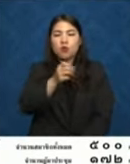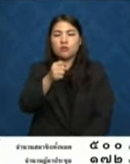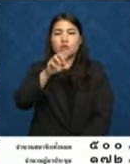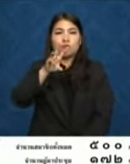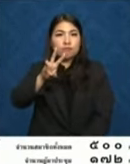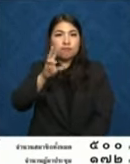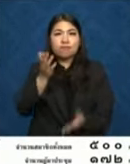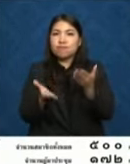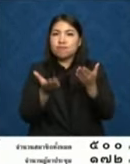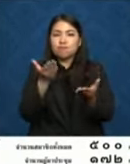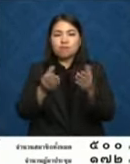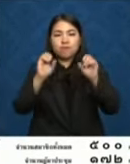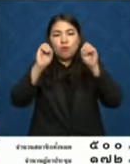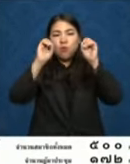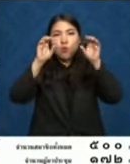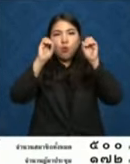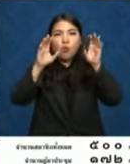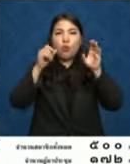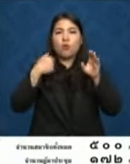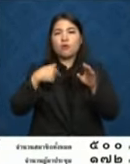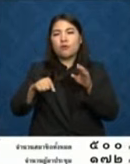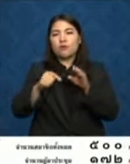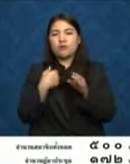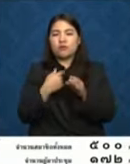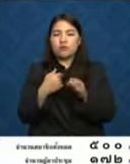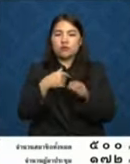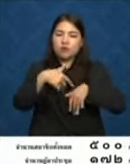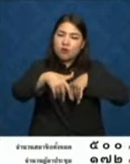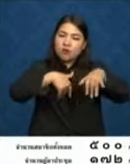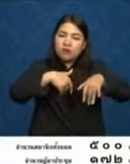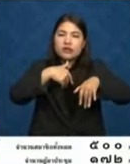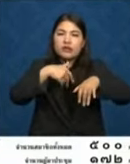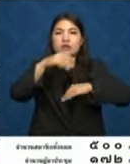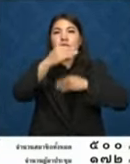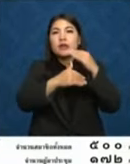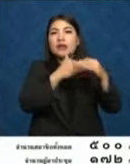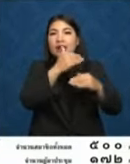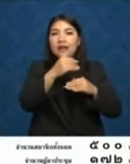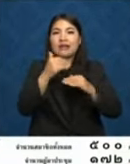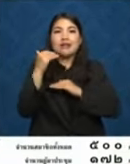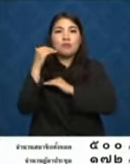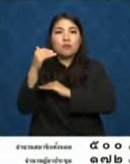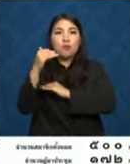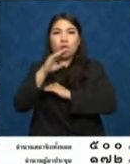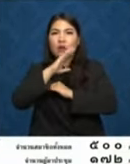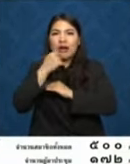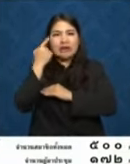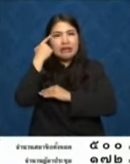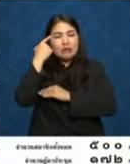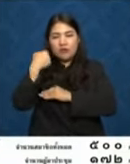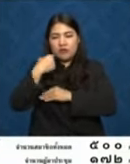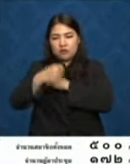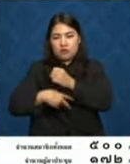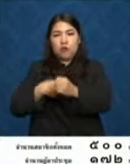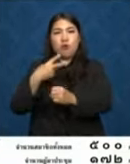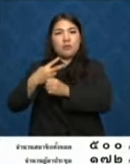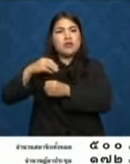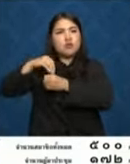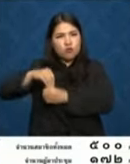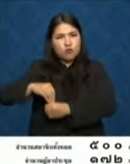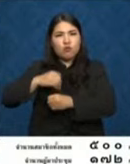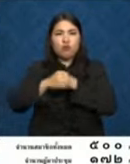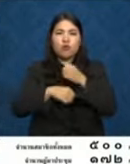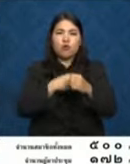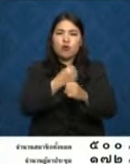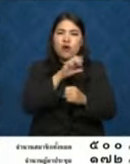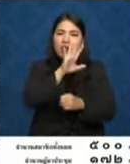งการพิเศษต่างๆเช่นครูพัฒนาท้องถิ่นที่กำหนดไว้ว่าจะต้อง2ปีบ้าง4ปีบ้าง5ปีบ้าง